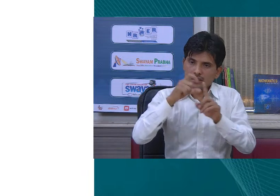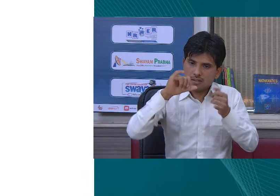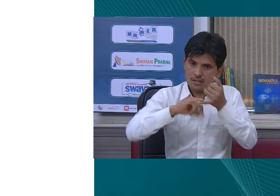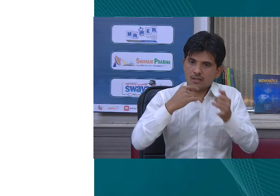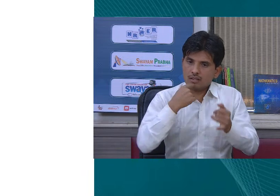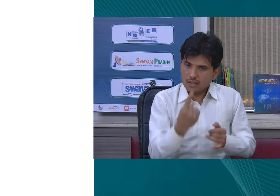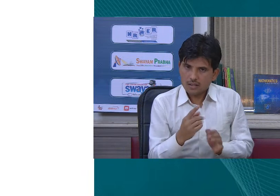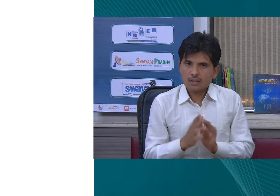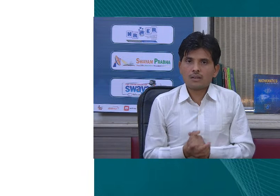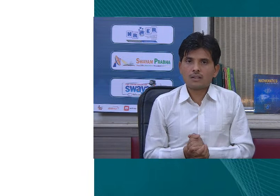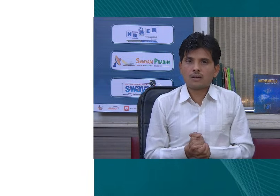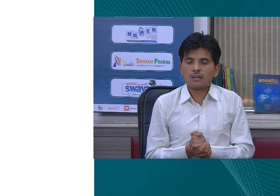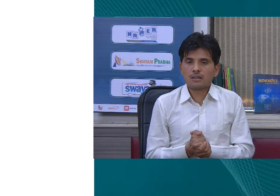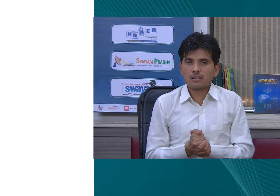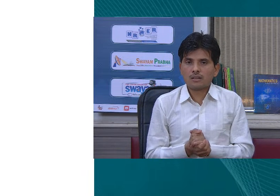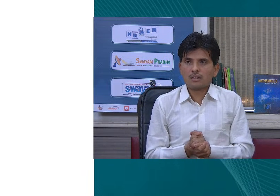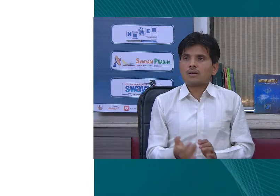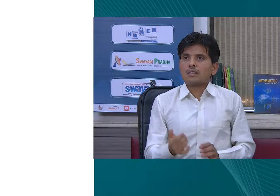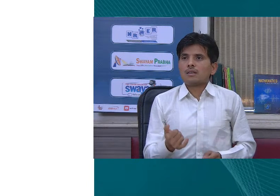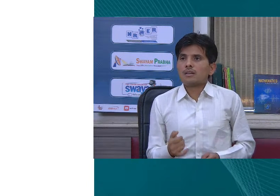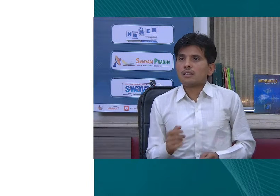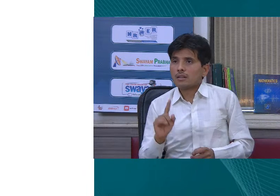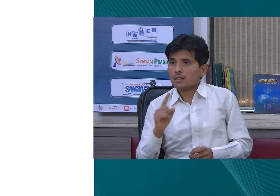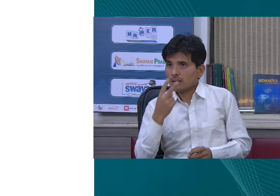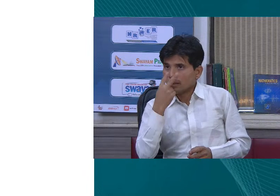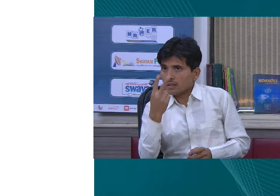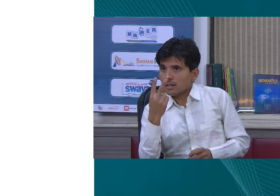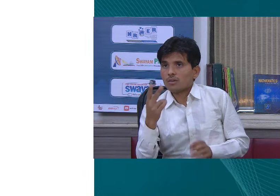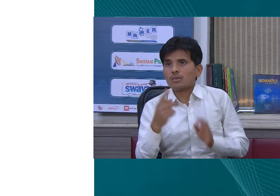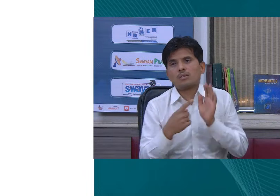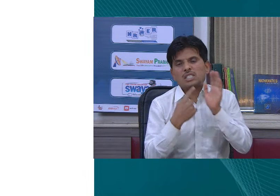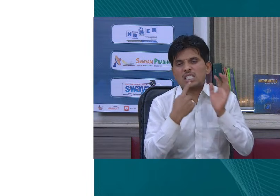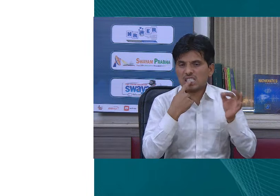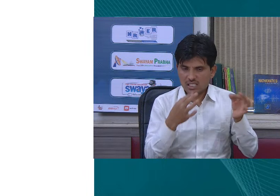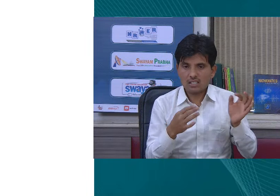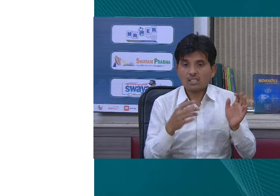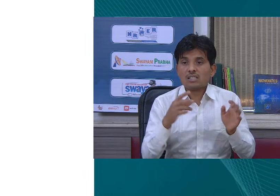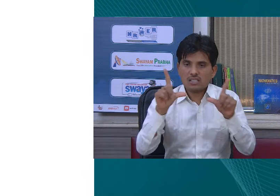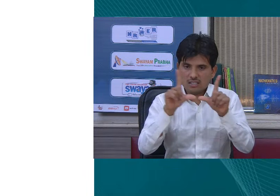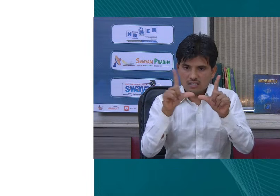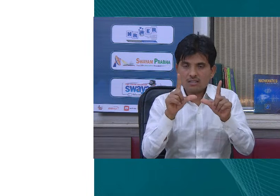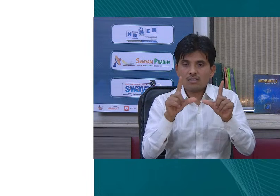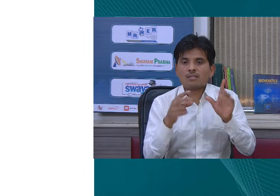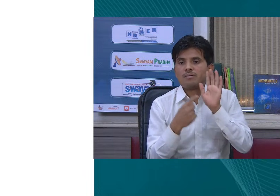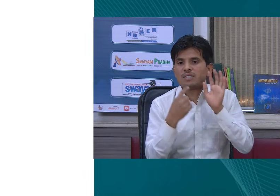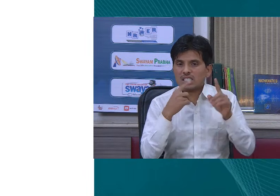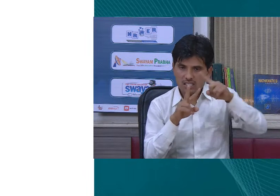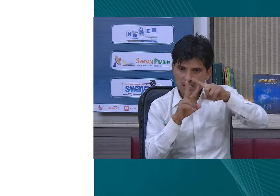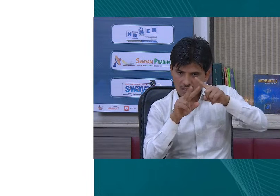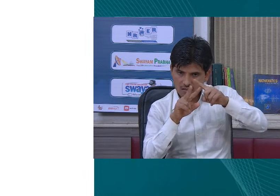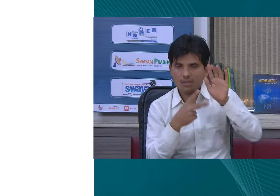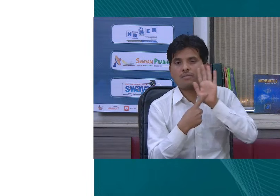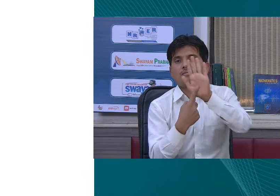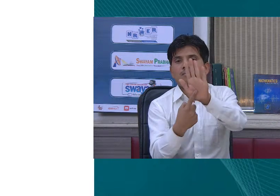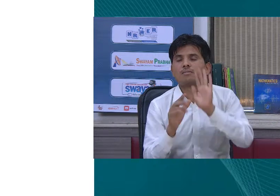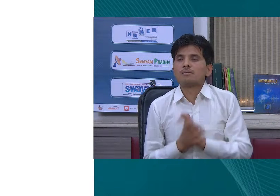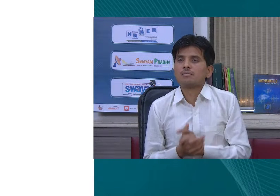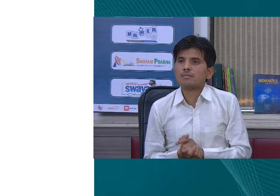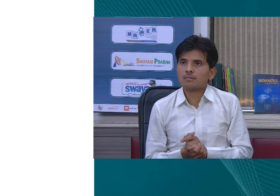but meteoroids tends to fall, you know. आप जैसे स्क्रीन में देख सकते हैं, they keep on moving from one place to